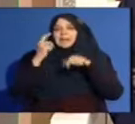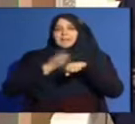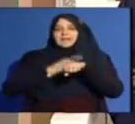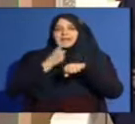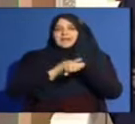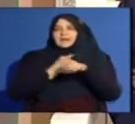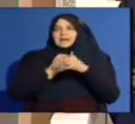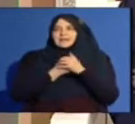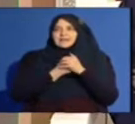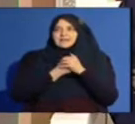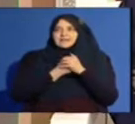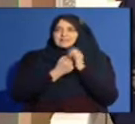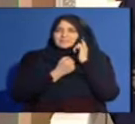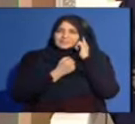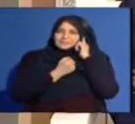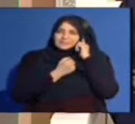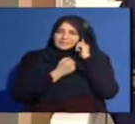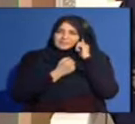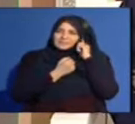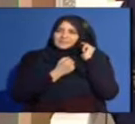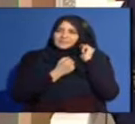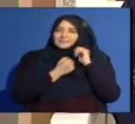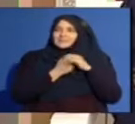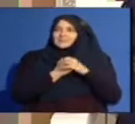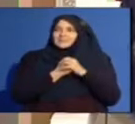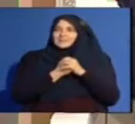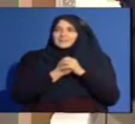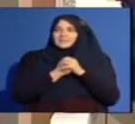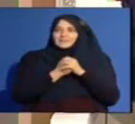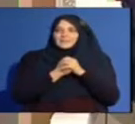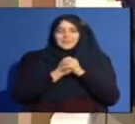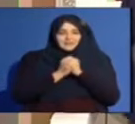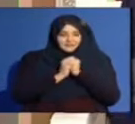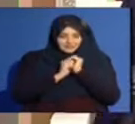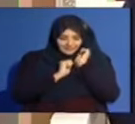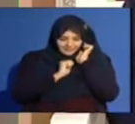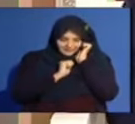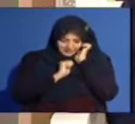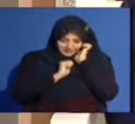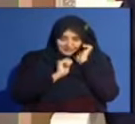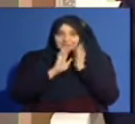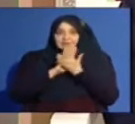هو العنوان، والعدد الثاني يتعلق معذرة